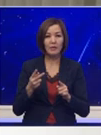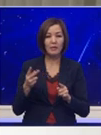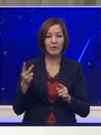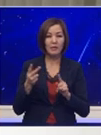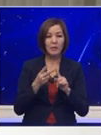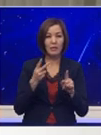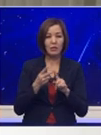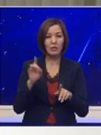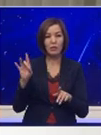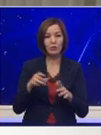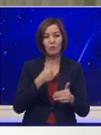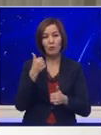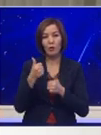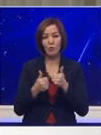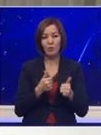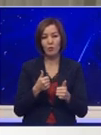конкурсына